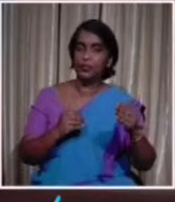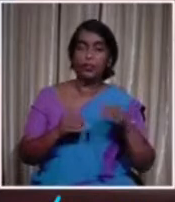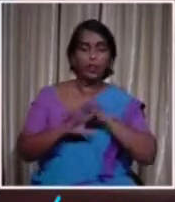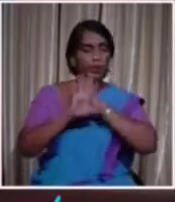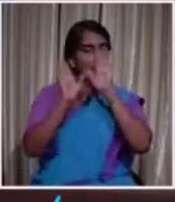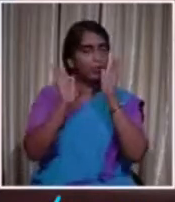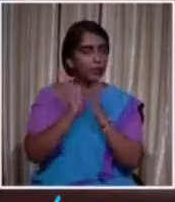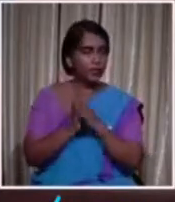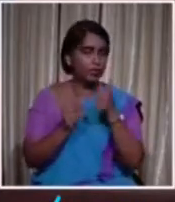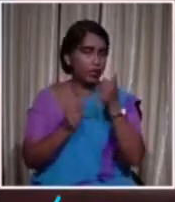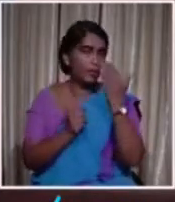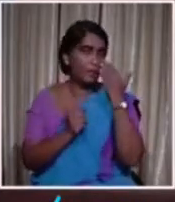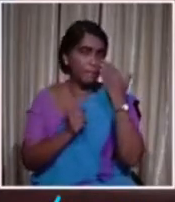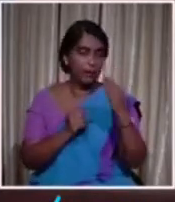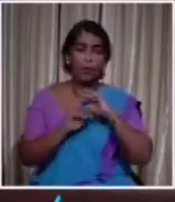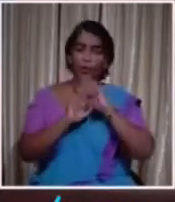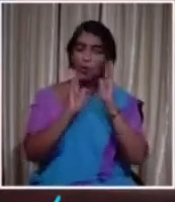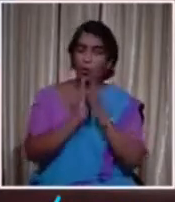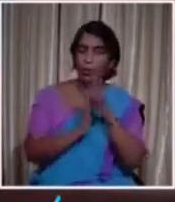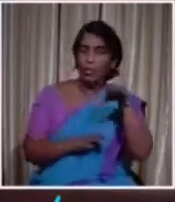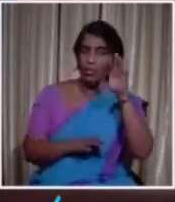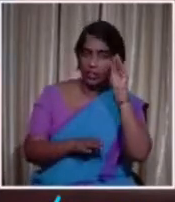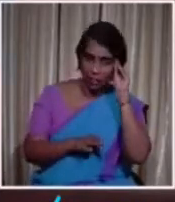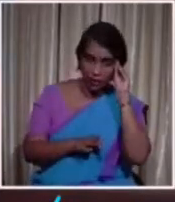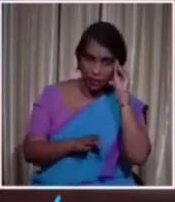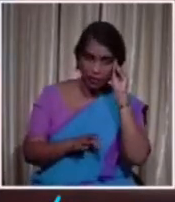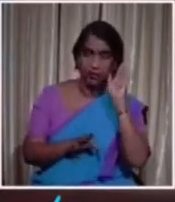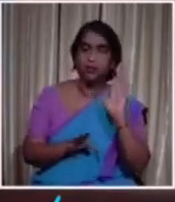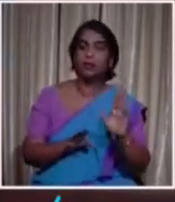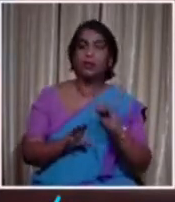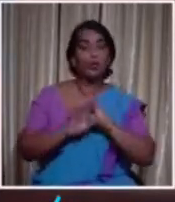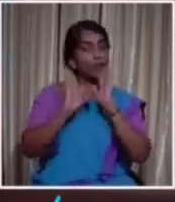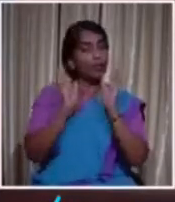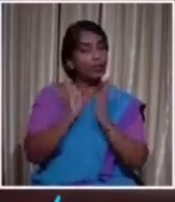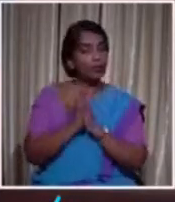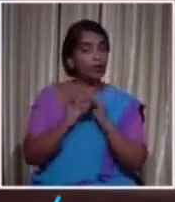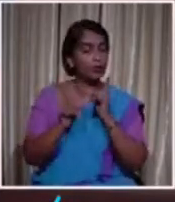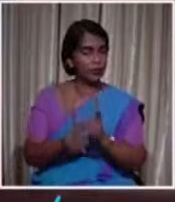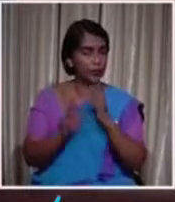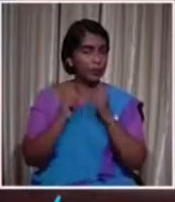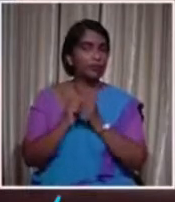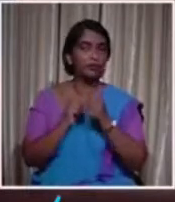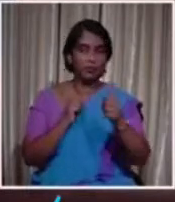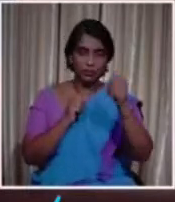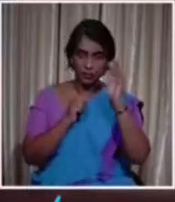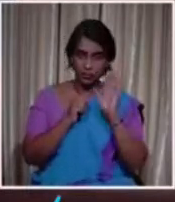සමස්තය දකින සමස්තය තේරුම් ගන්න සමස්තය වෙනුවෙන් පෙනී ඉන්න